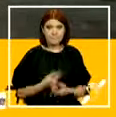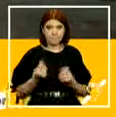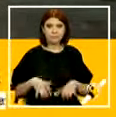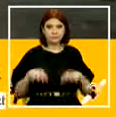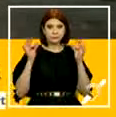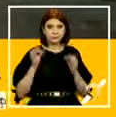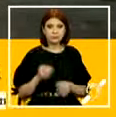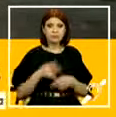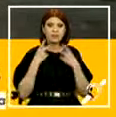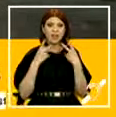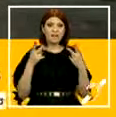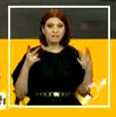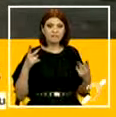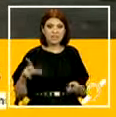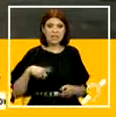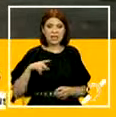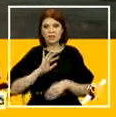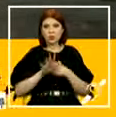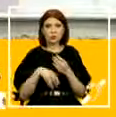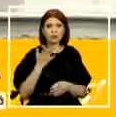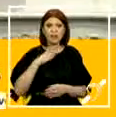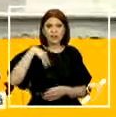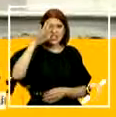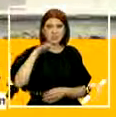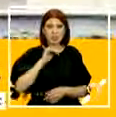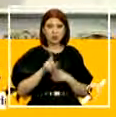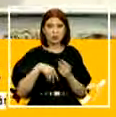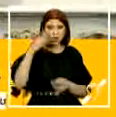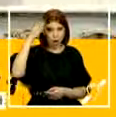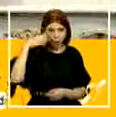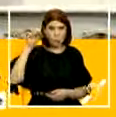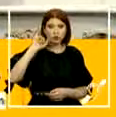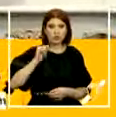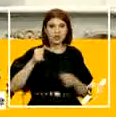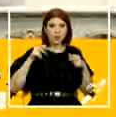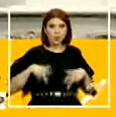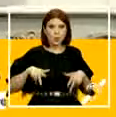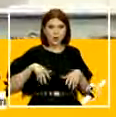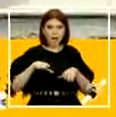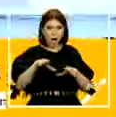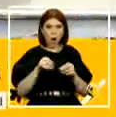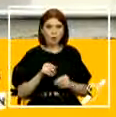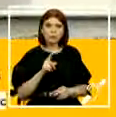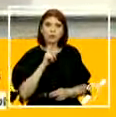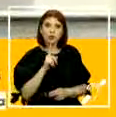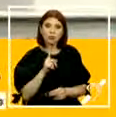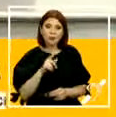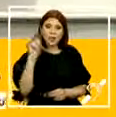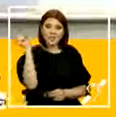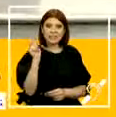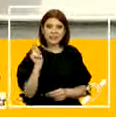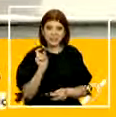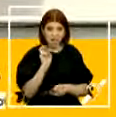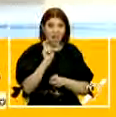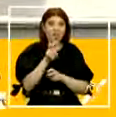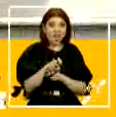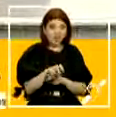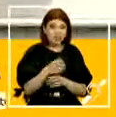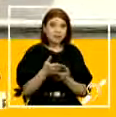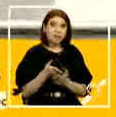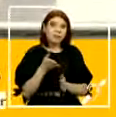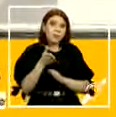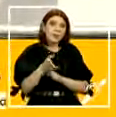Bun găsit! Vizita are loc la doar câteva zile după ce Republica Moldova și Ucraina au primit statut de țări candidate de aderare la